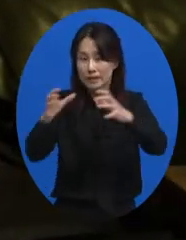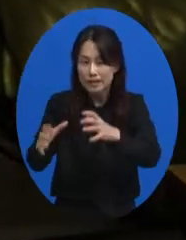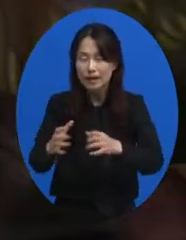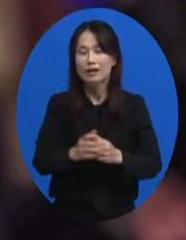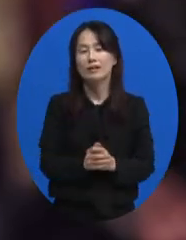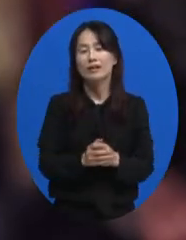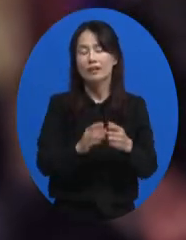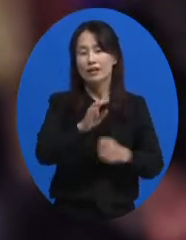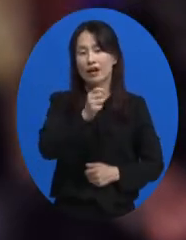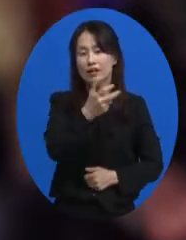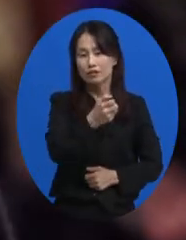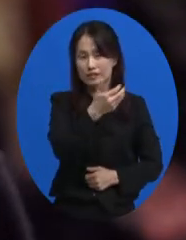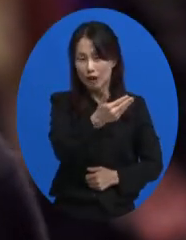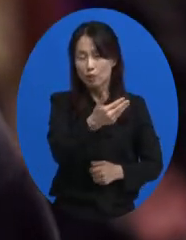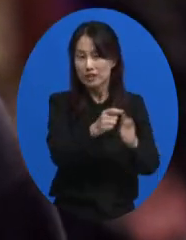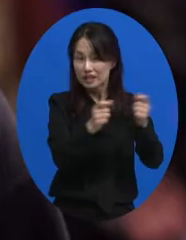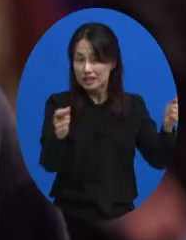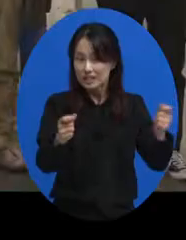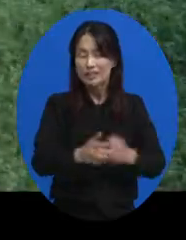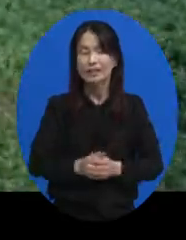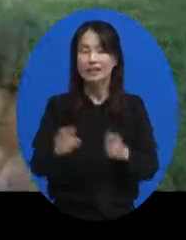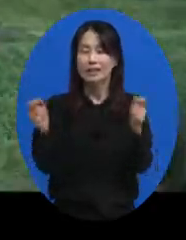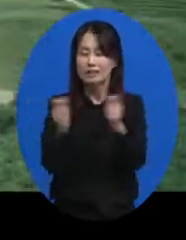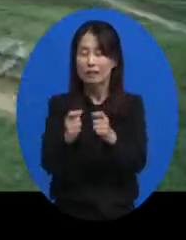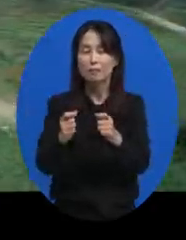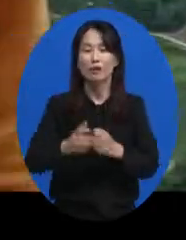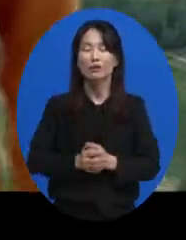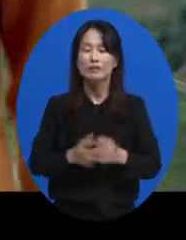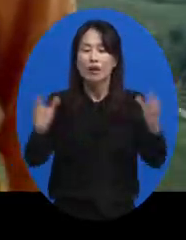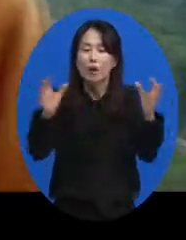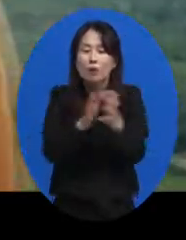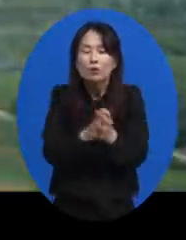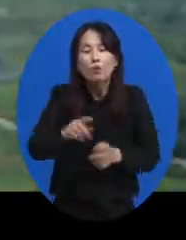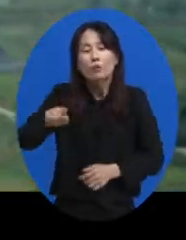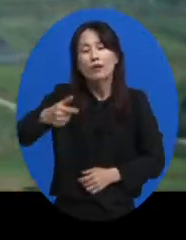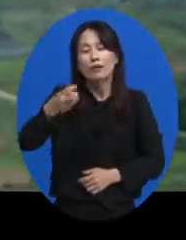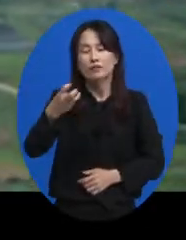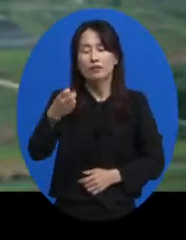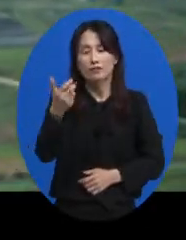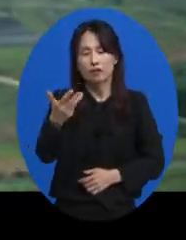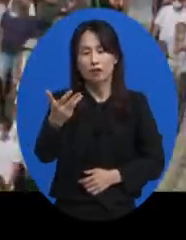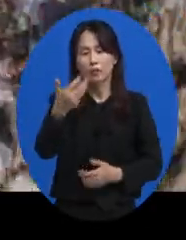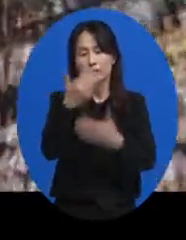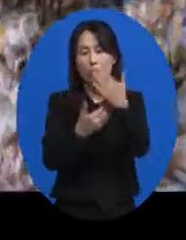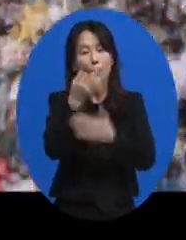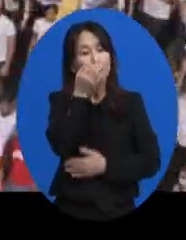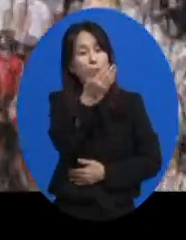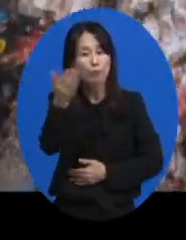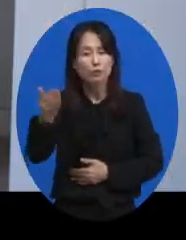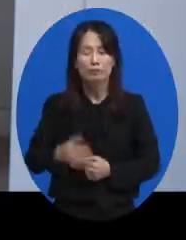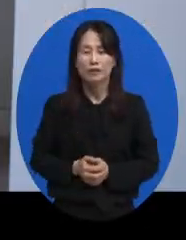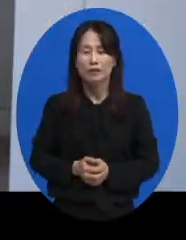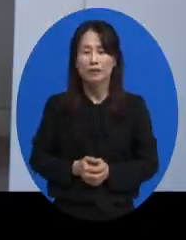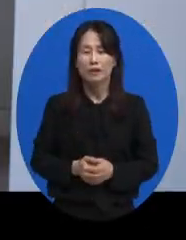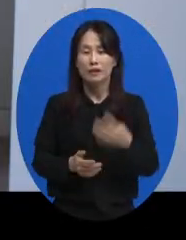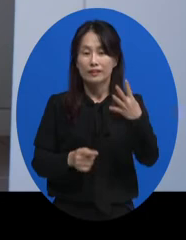장편 89편 단편 49편으로 총 100 서른 여덟 편의 다큐멘터리를 상영합니다